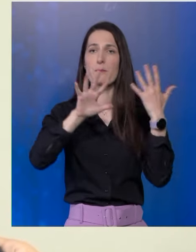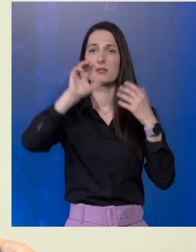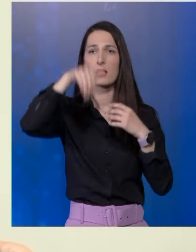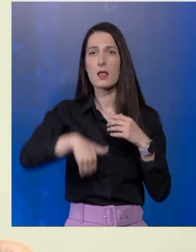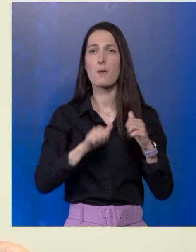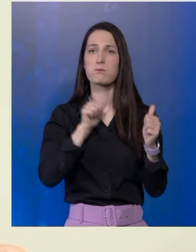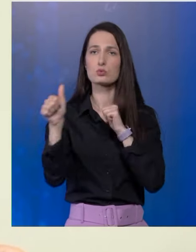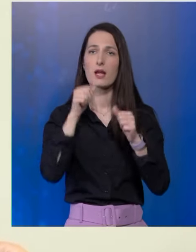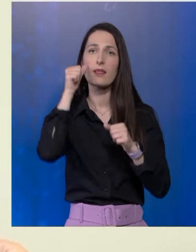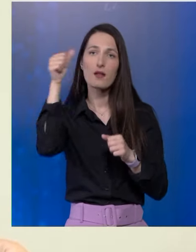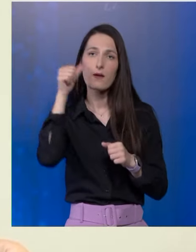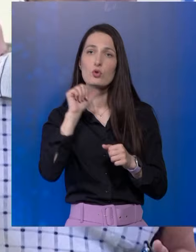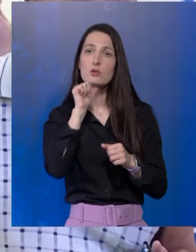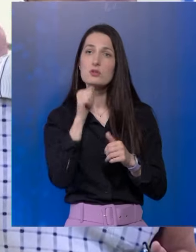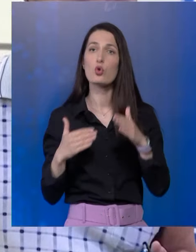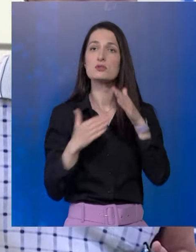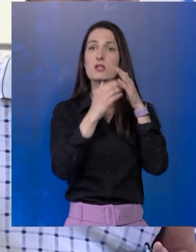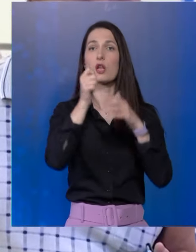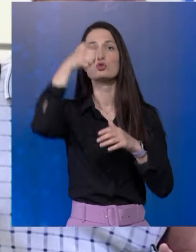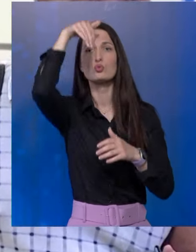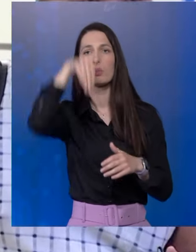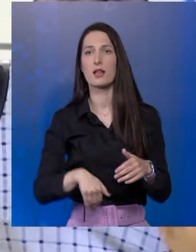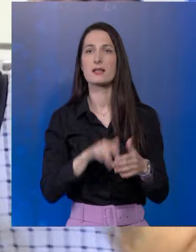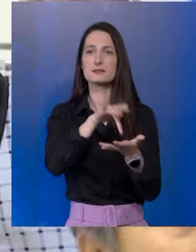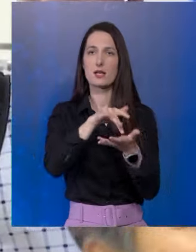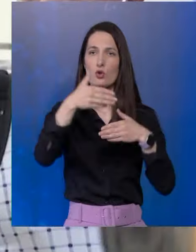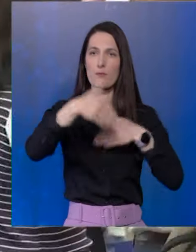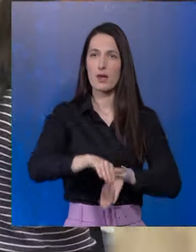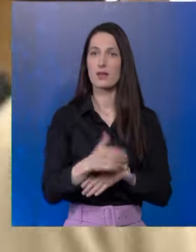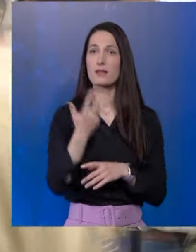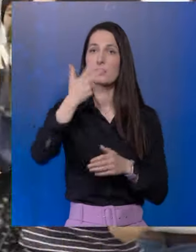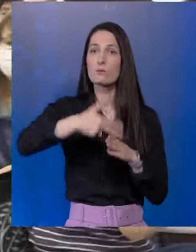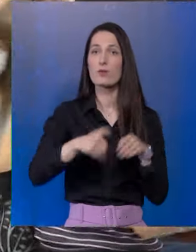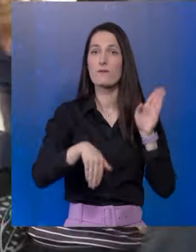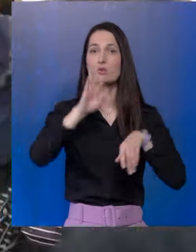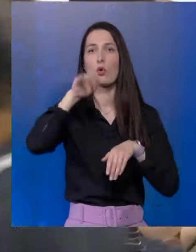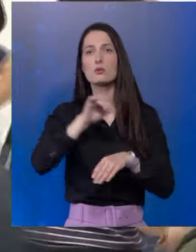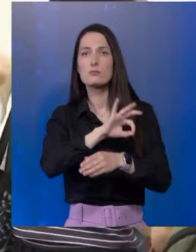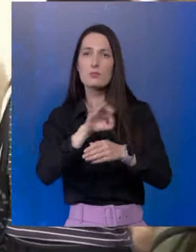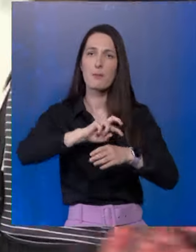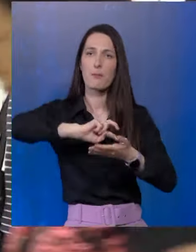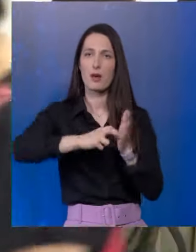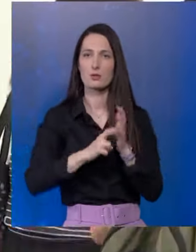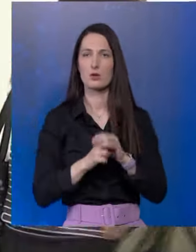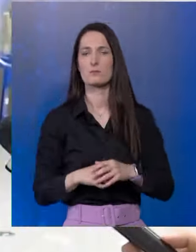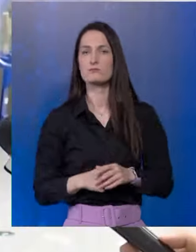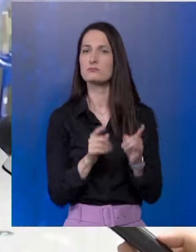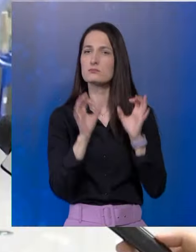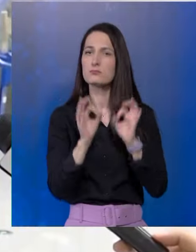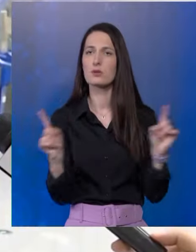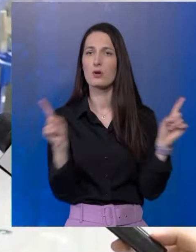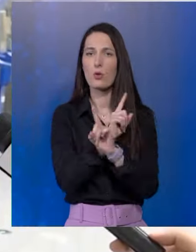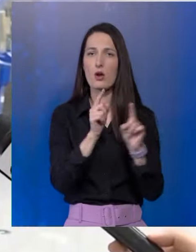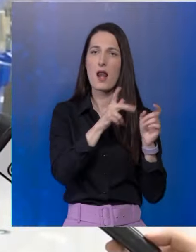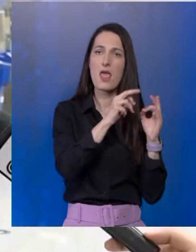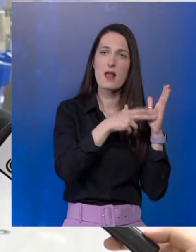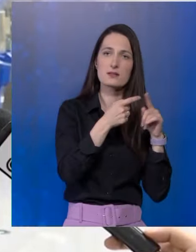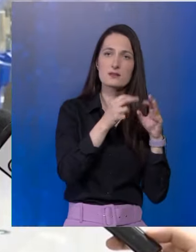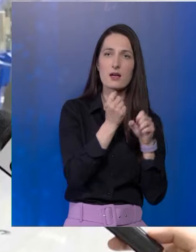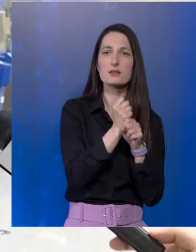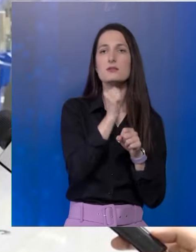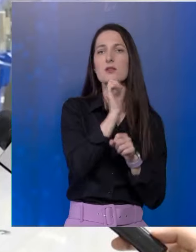dostigla je vrhunac od 100.000 sredinom maja, 3,3 puta više od projektovanog kapaciteta. Pogodan transport luke Liantang